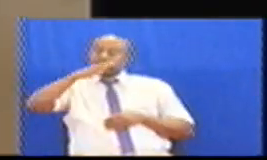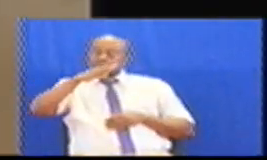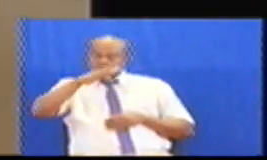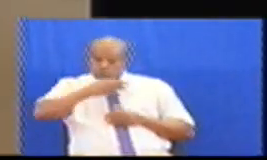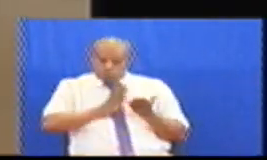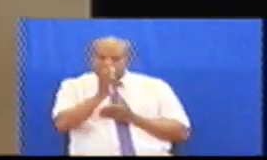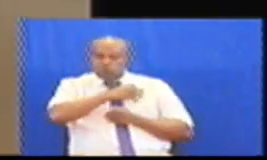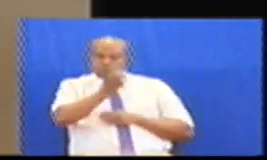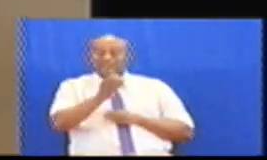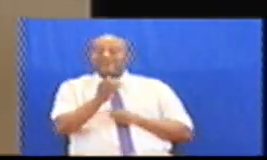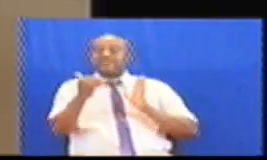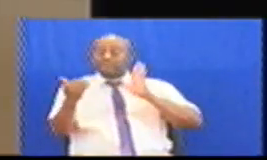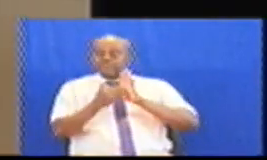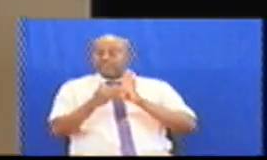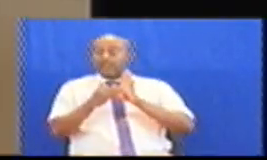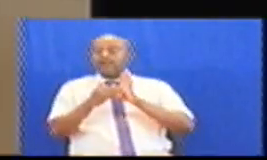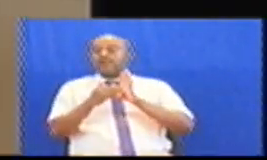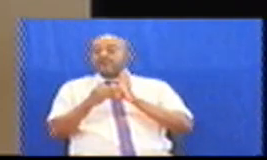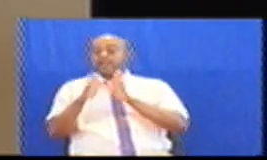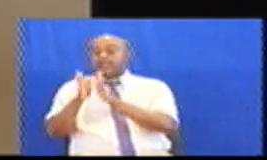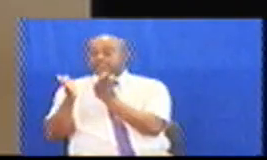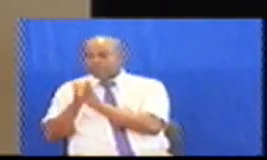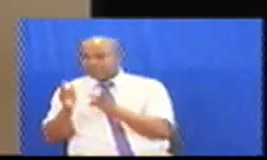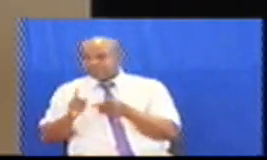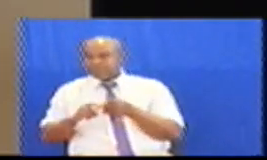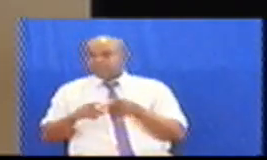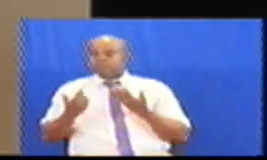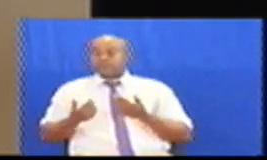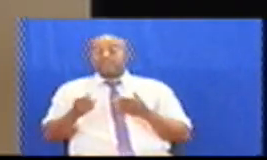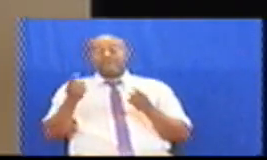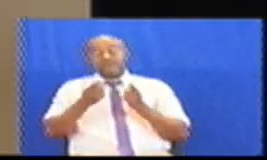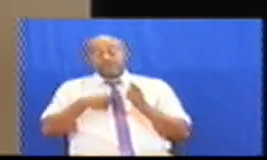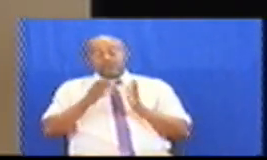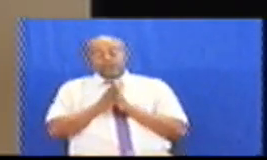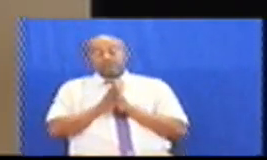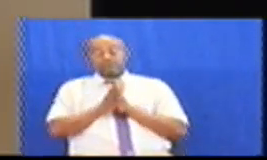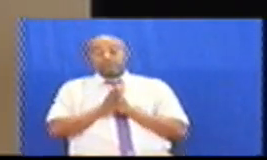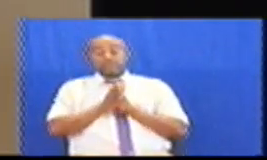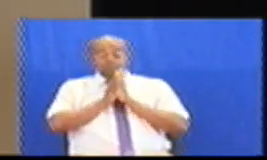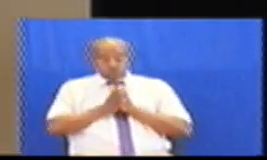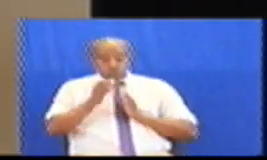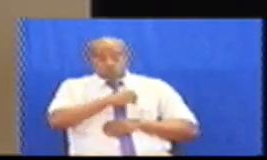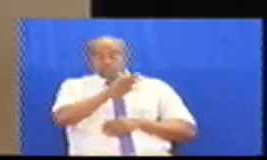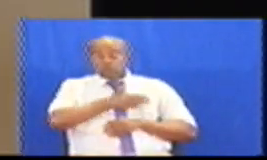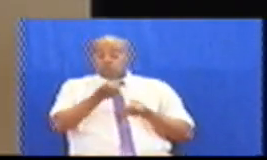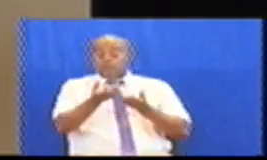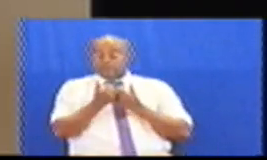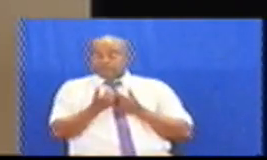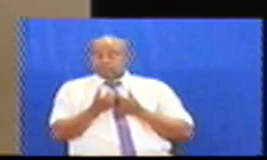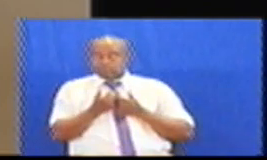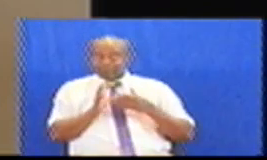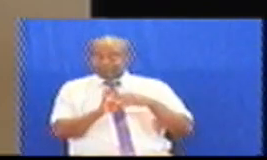Speaker, napenda pia kumshukuru waziri wangu Mheshimiwa Salome Makamba kwa ushirikiano ambao umenipa katika